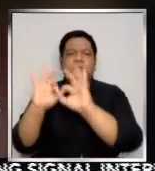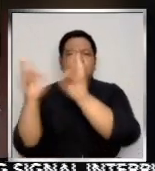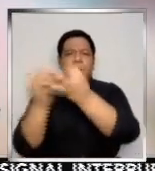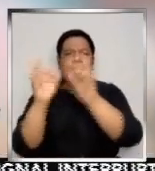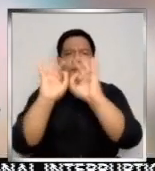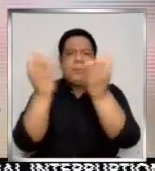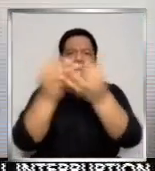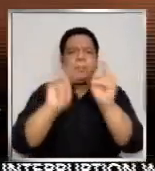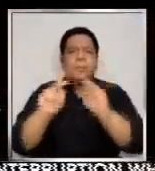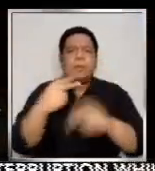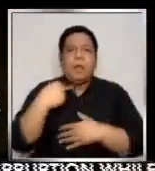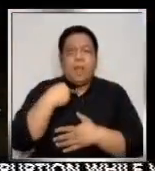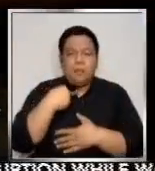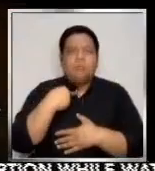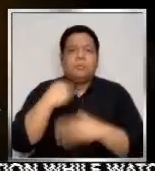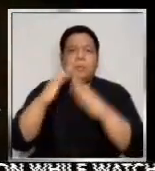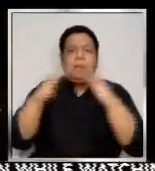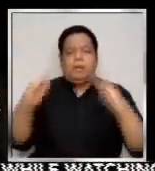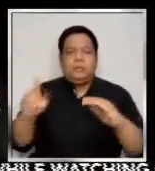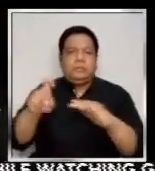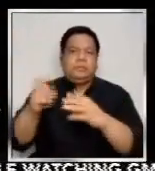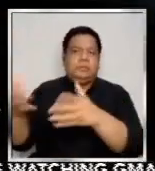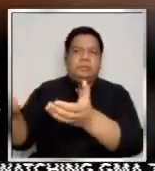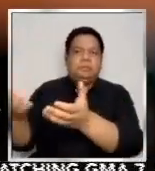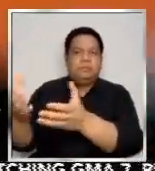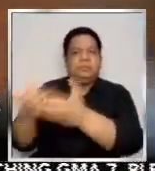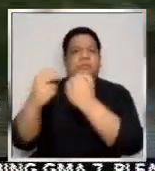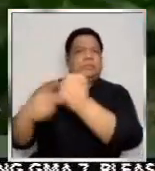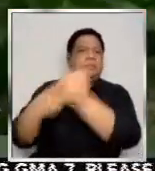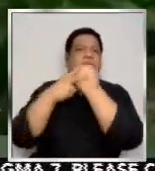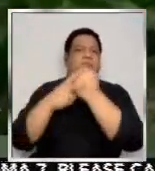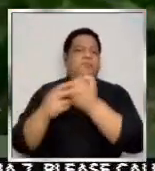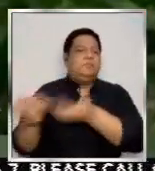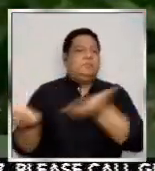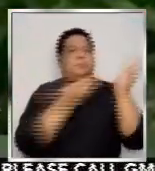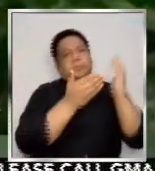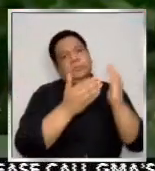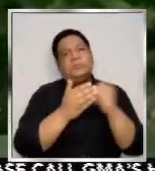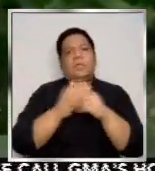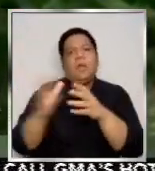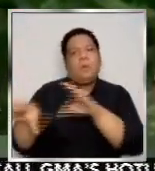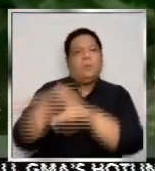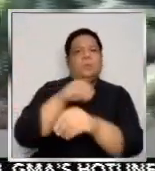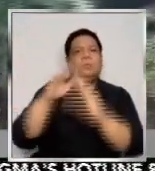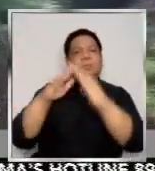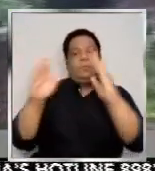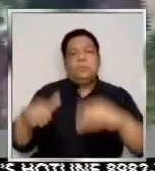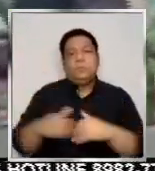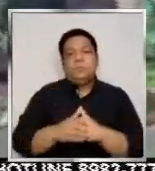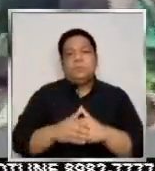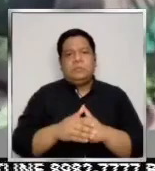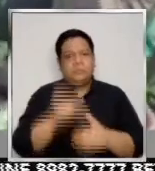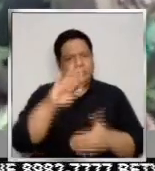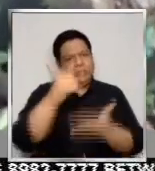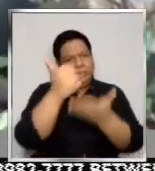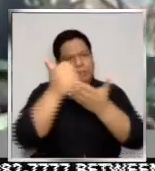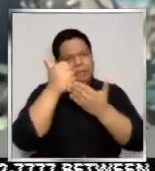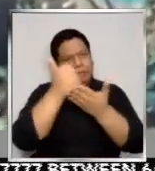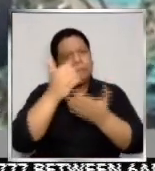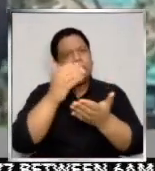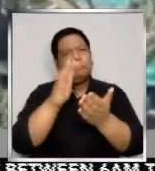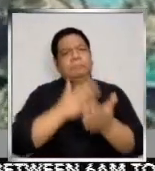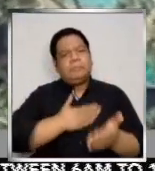bahay. Hindi na rin makausad ang sasakyang ito dahil sa baha. Umihingi ng tulong ang mga naapektuhan lalo na't hirap na sila dahil